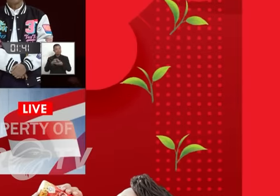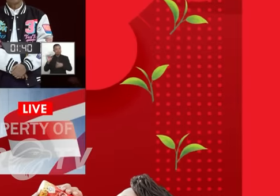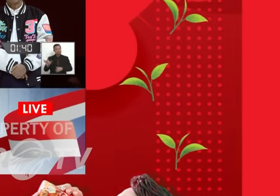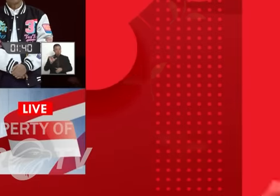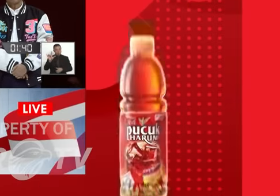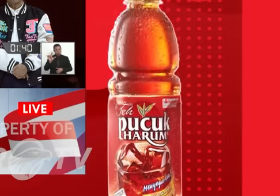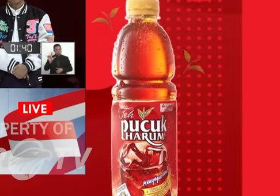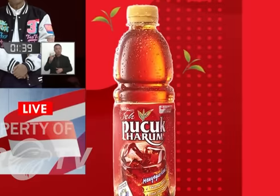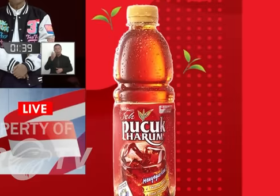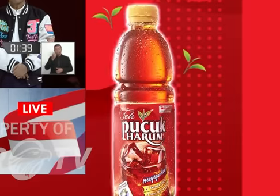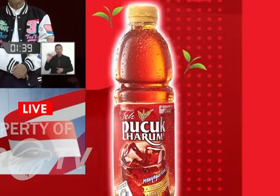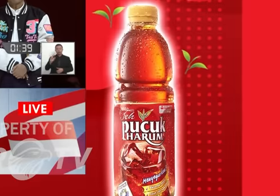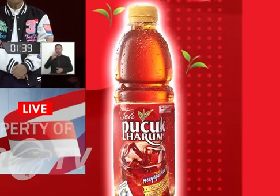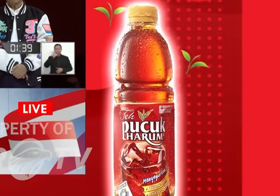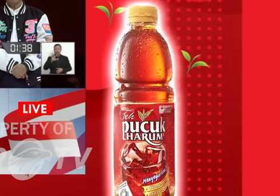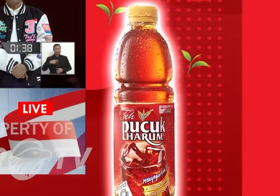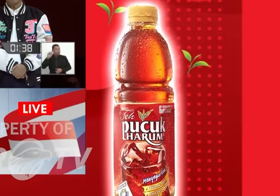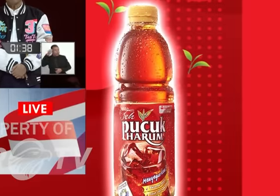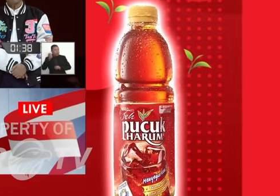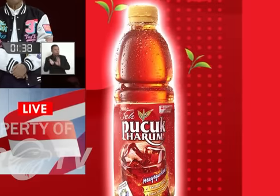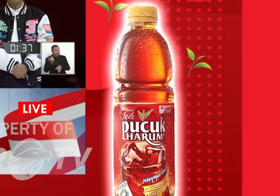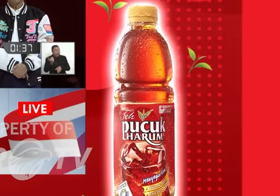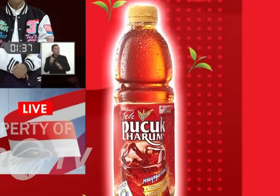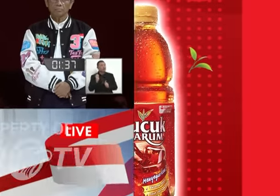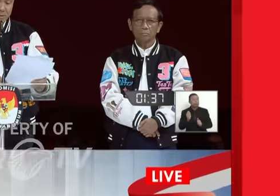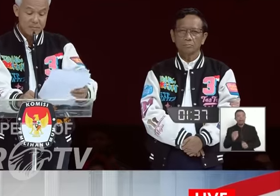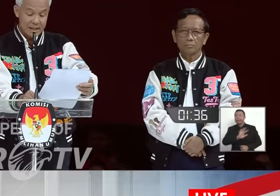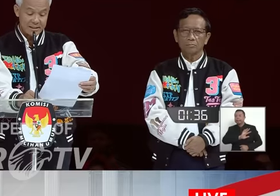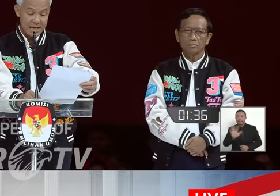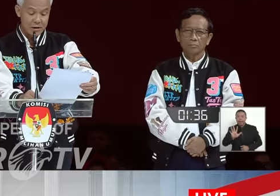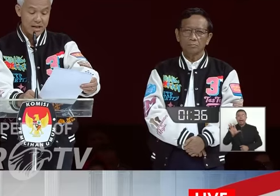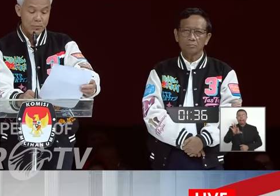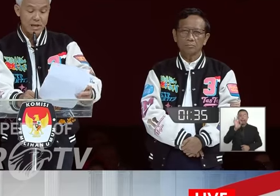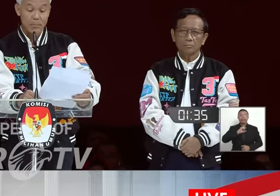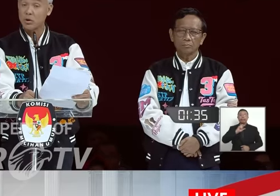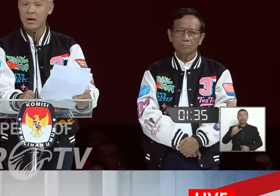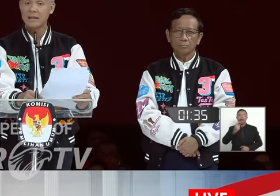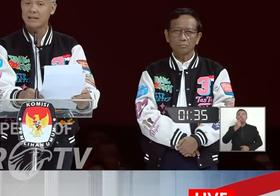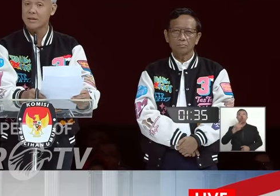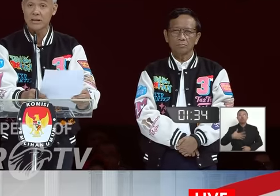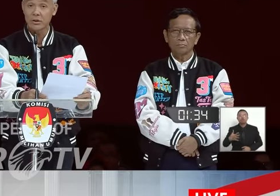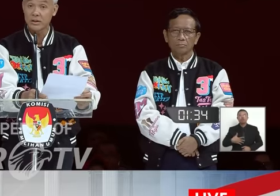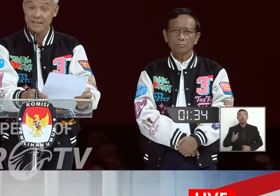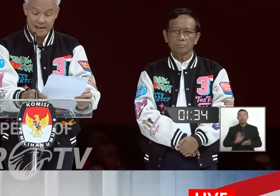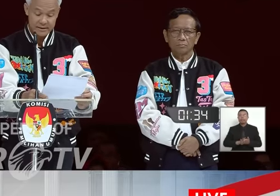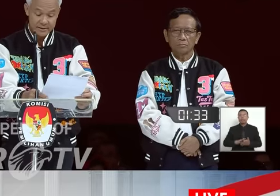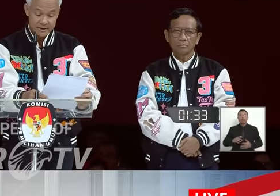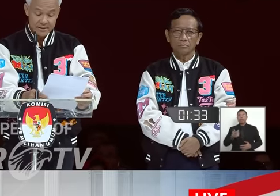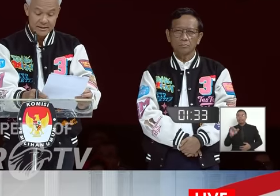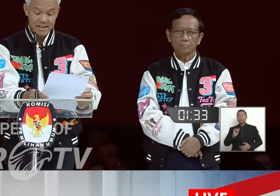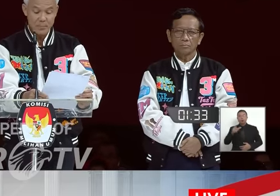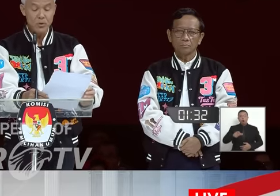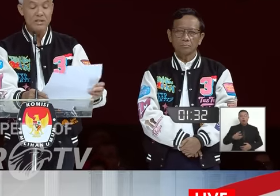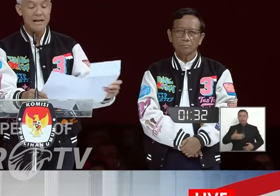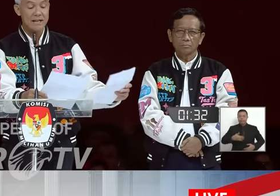mengatakan siap menerima segala masukan dari pasol 01 maupun 03 Apakah memang ee ini tanda-tanda bahwa Pak Prabowo